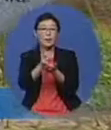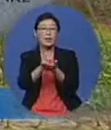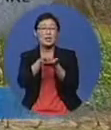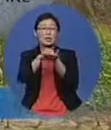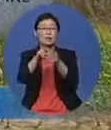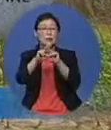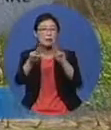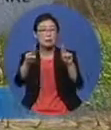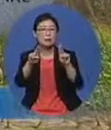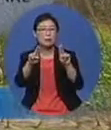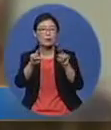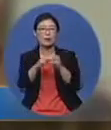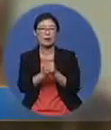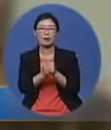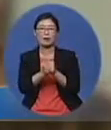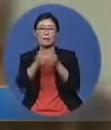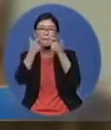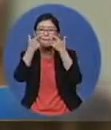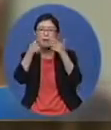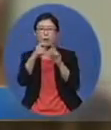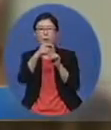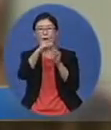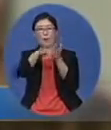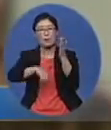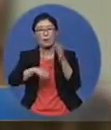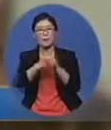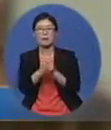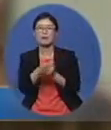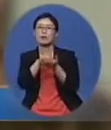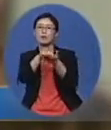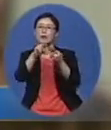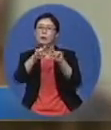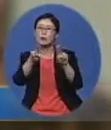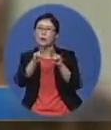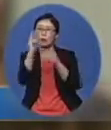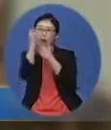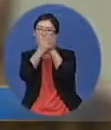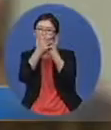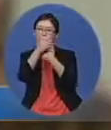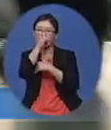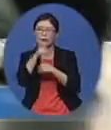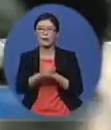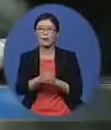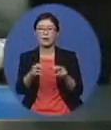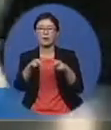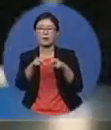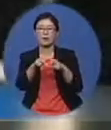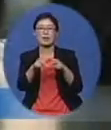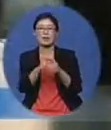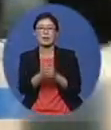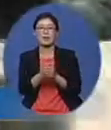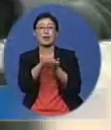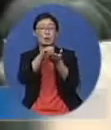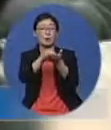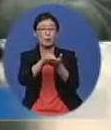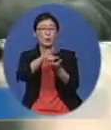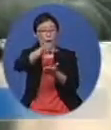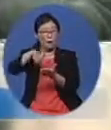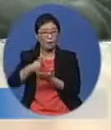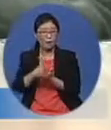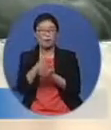정확히 명시되어 있지 않아 등록 취소 과정에서 혼동이 오는 점을 해결하기 위해 장애 등록증 반환 조항을 세분화해